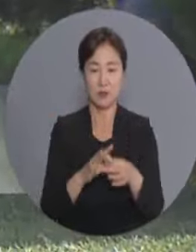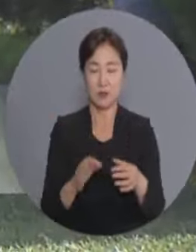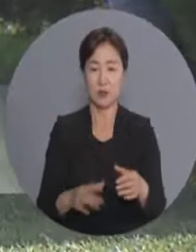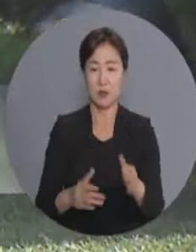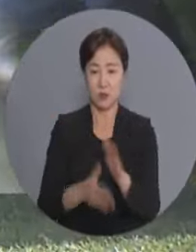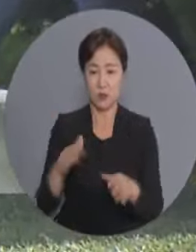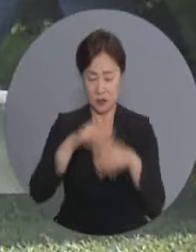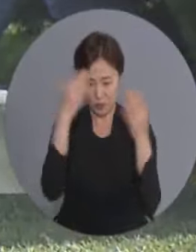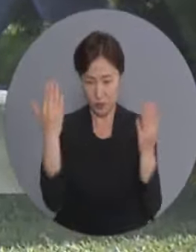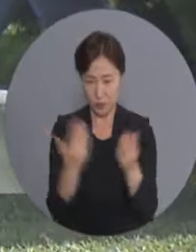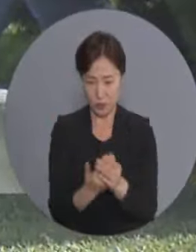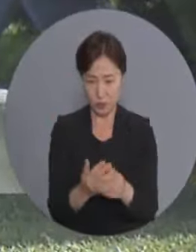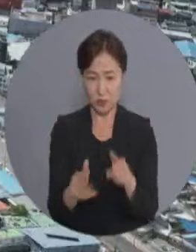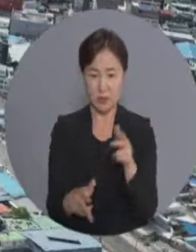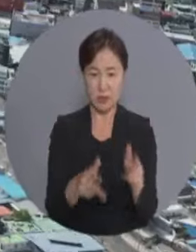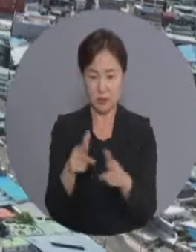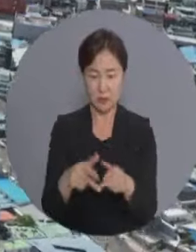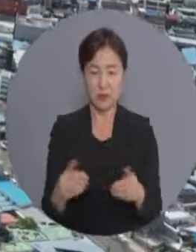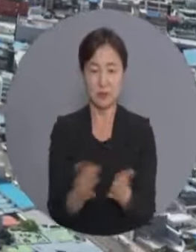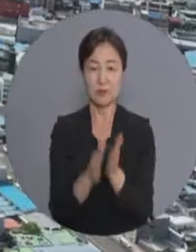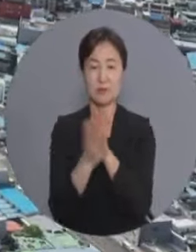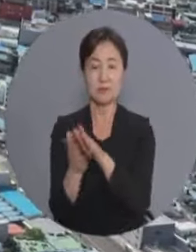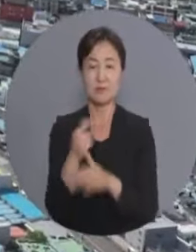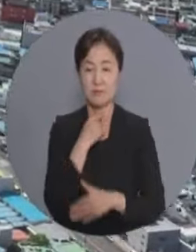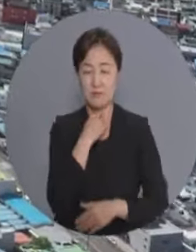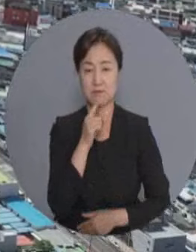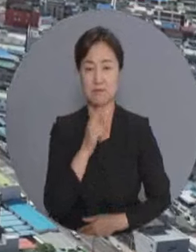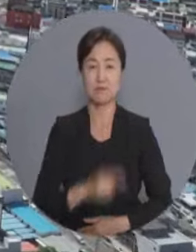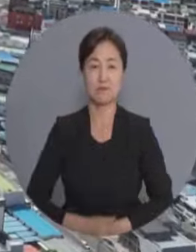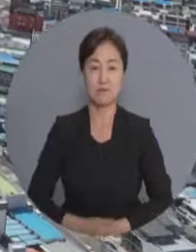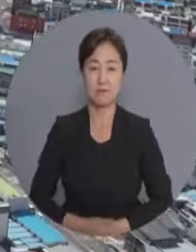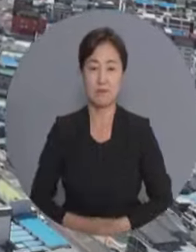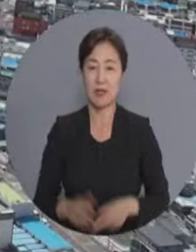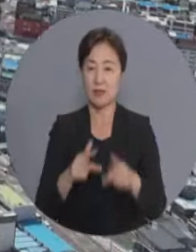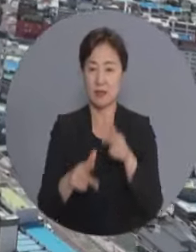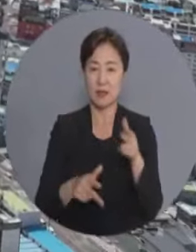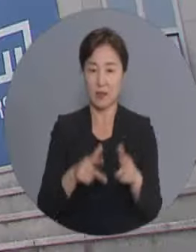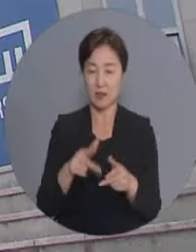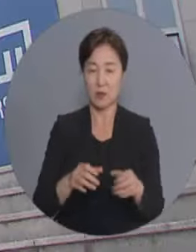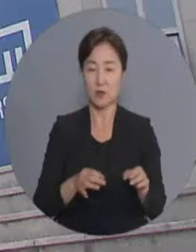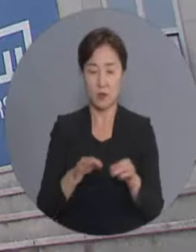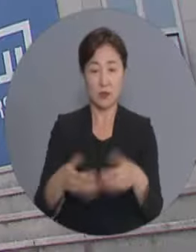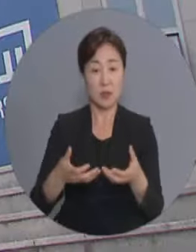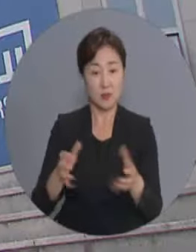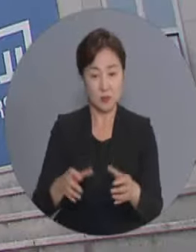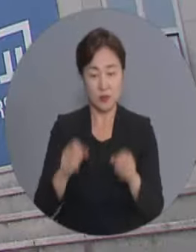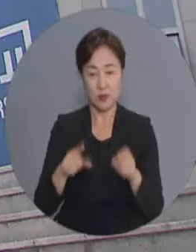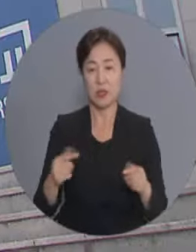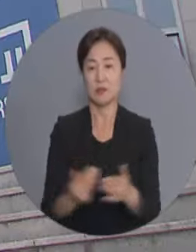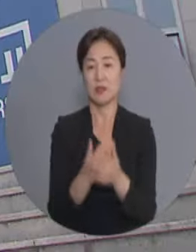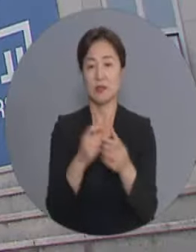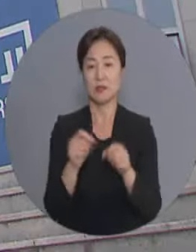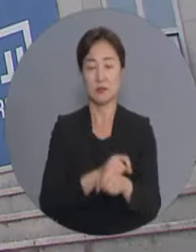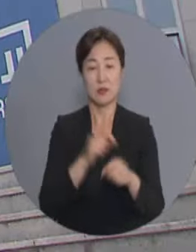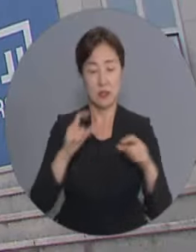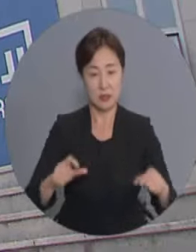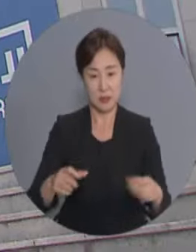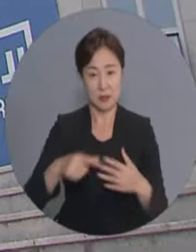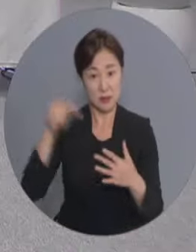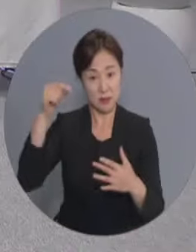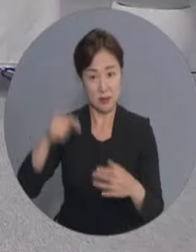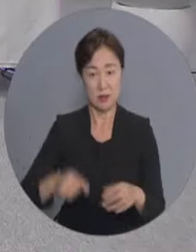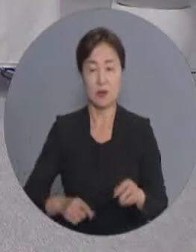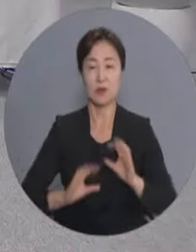문화산업 기지화한다는 전략입니다. 최근 산업통상자원부의 기회발전 특구 지정, 순천대 글로컬 30